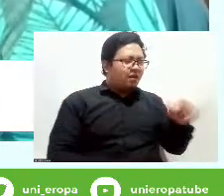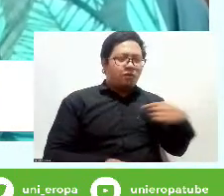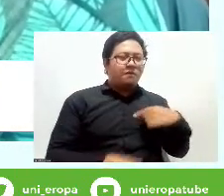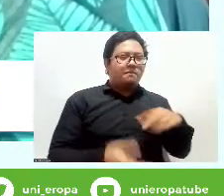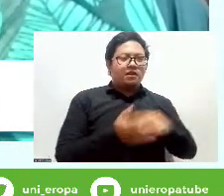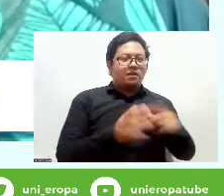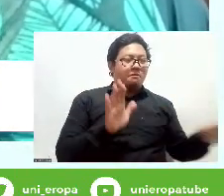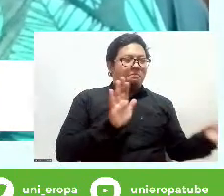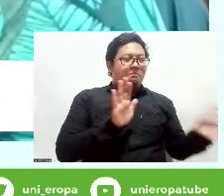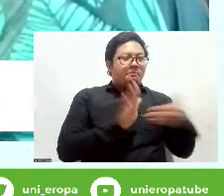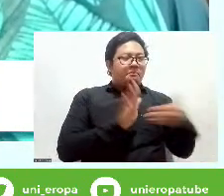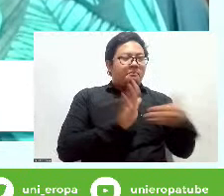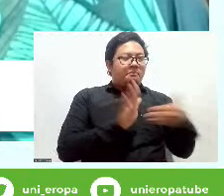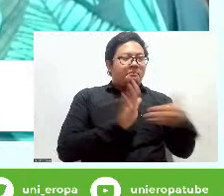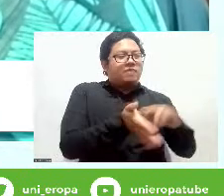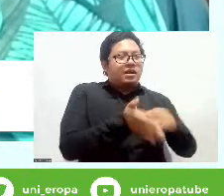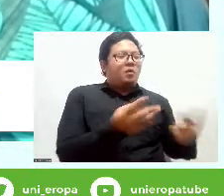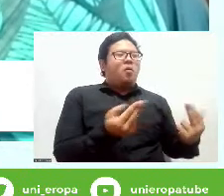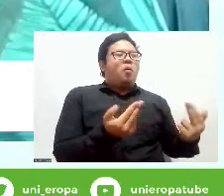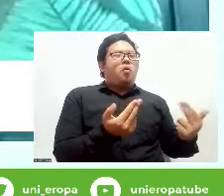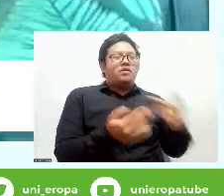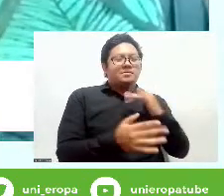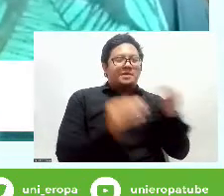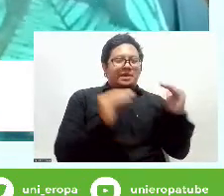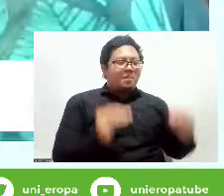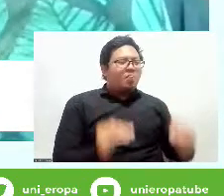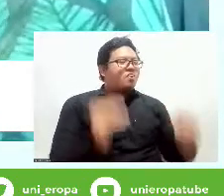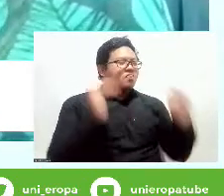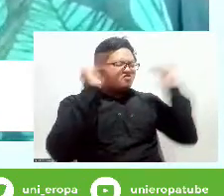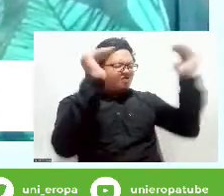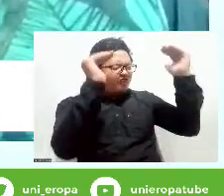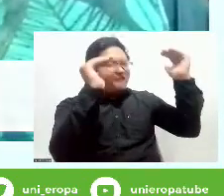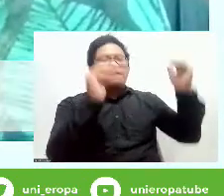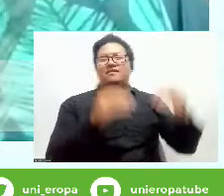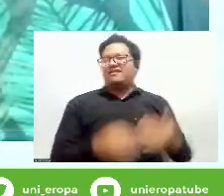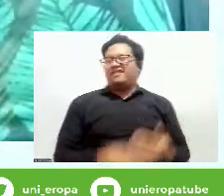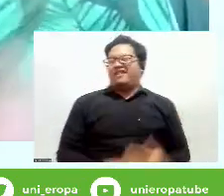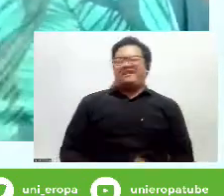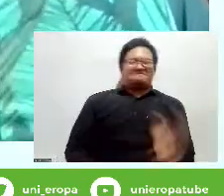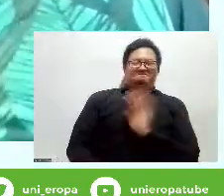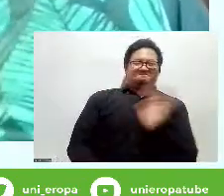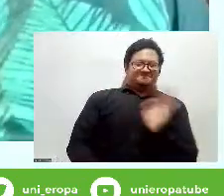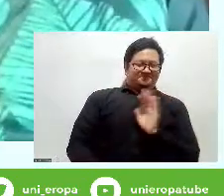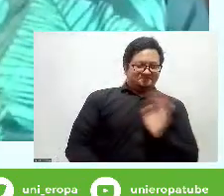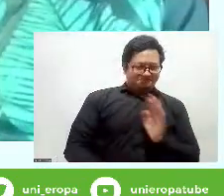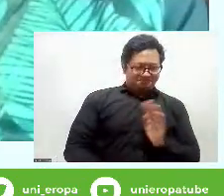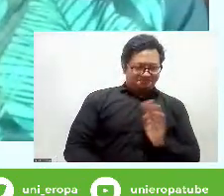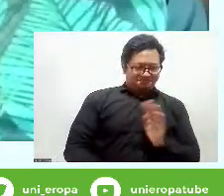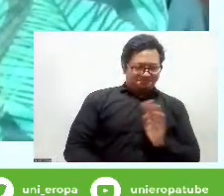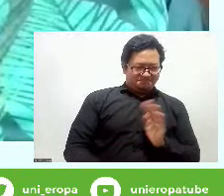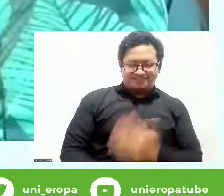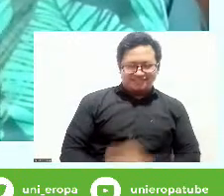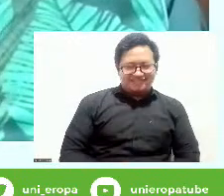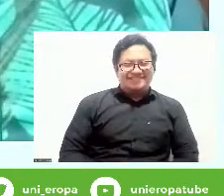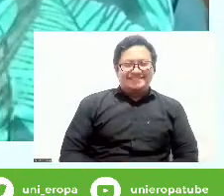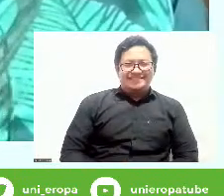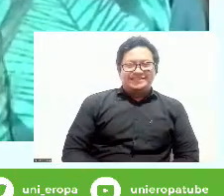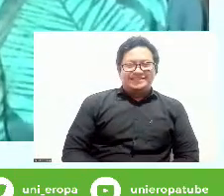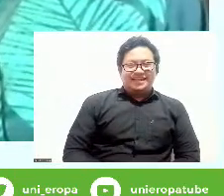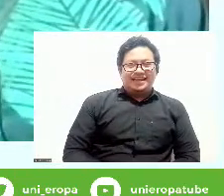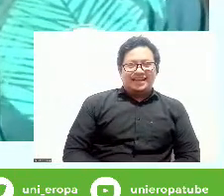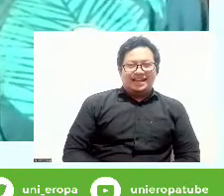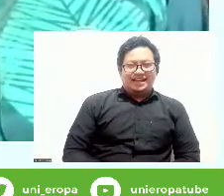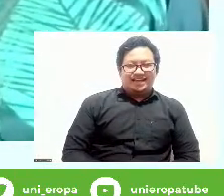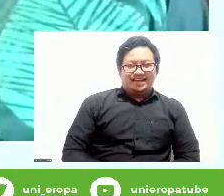langsung pasta gaul setinggi nih kalau di sekolah nggak lah beneran Kalau boleh di-share ngomongin ketemuan